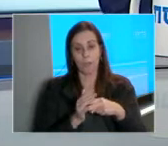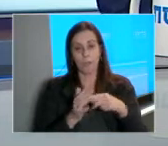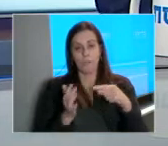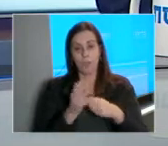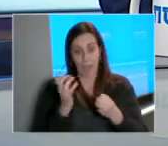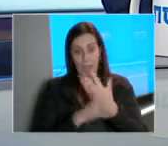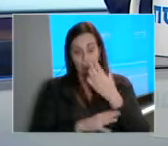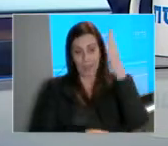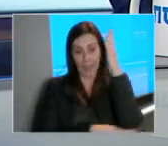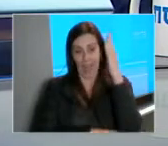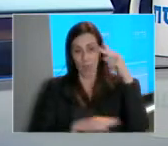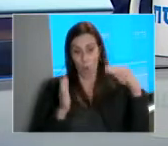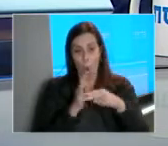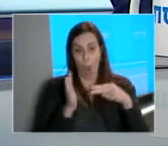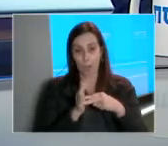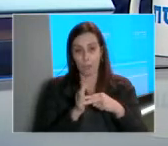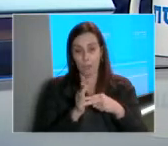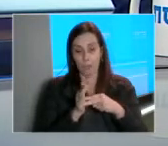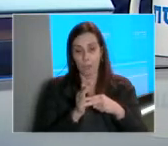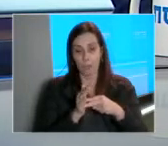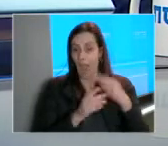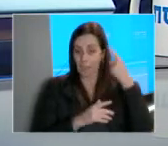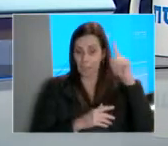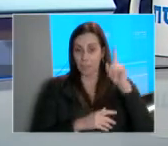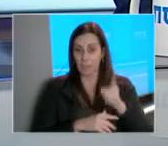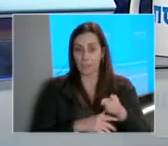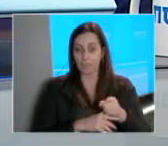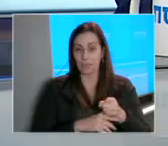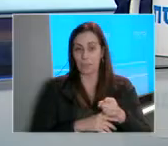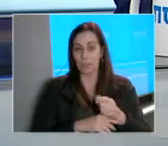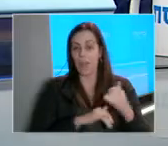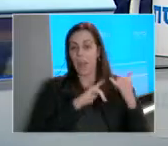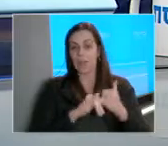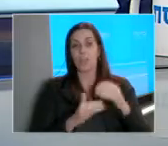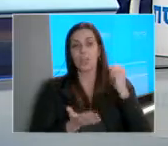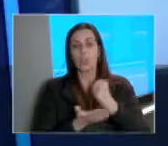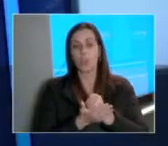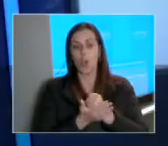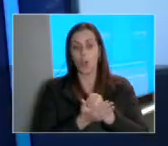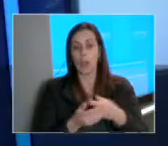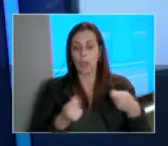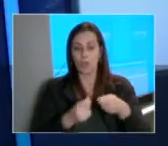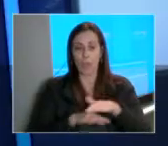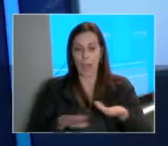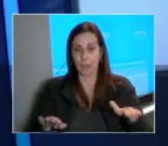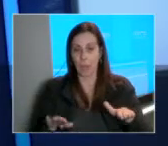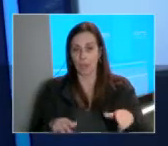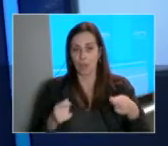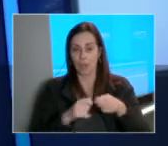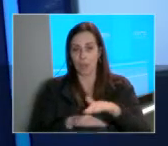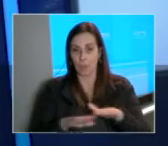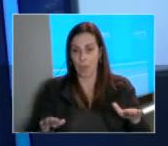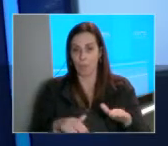בשביל להקים תחנת כוח, היזם צריך רק להביא אישור זיקה לאדמה. זיקה לאדמה.